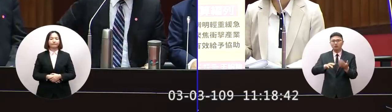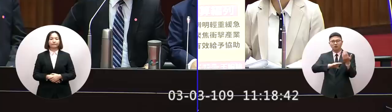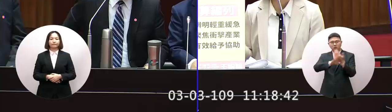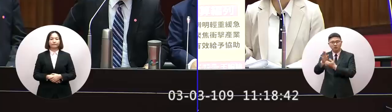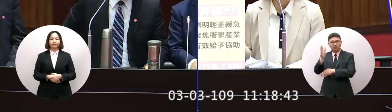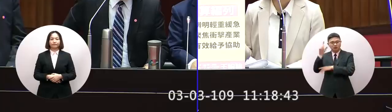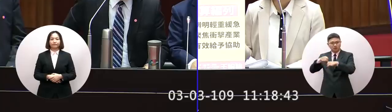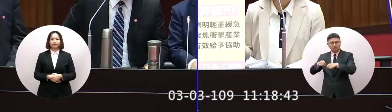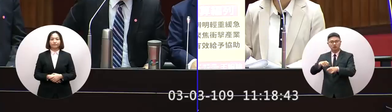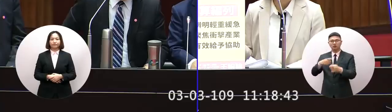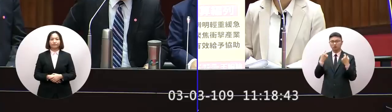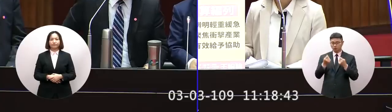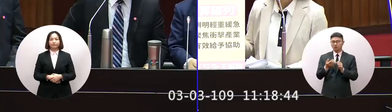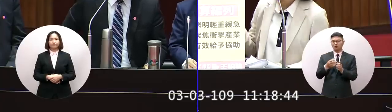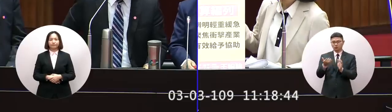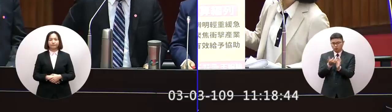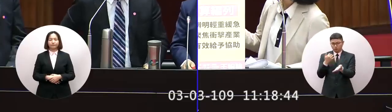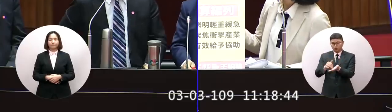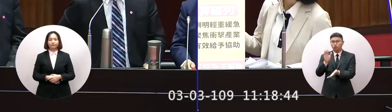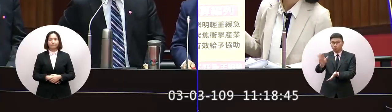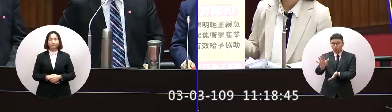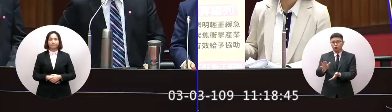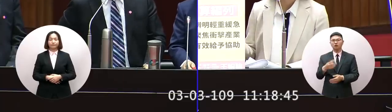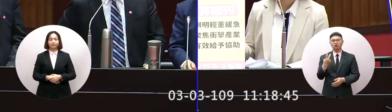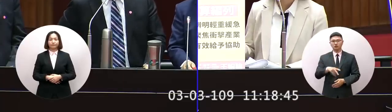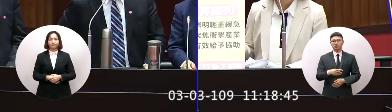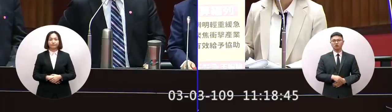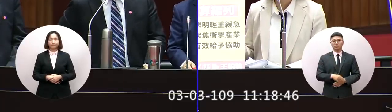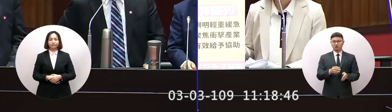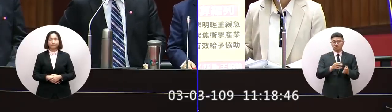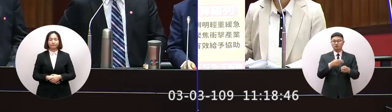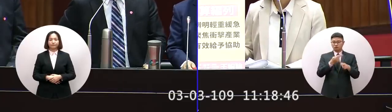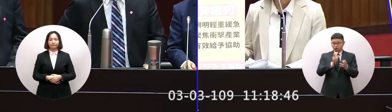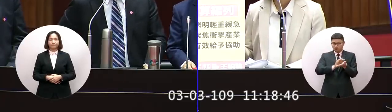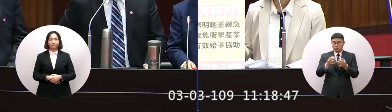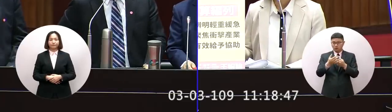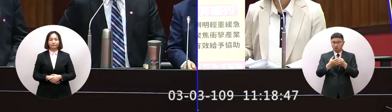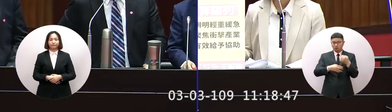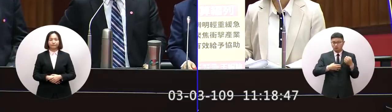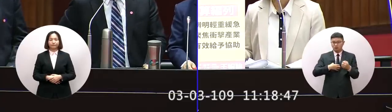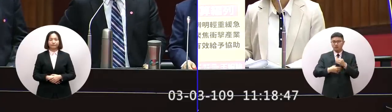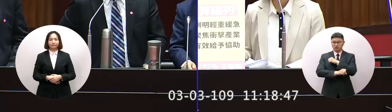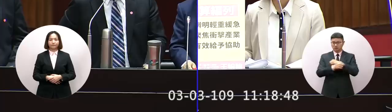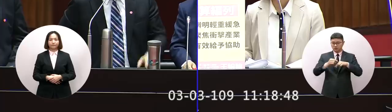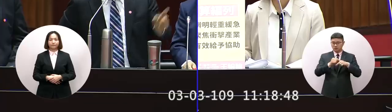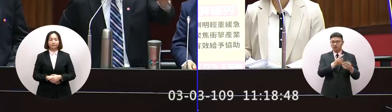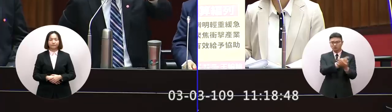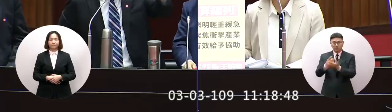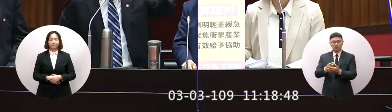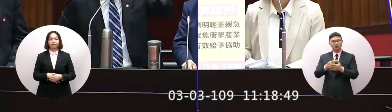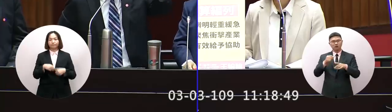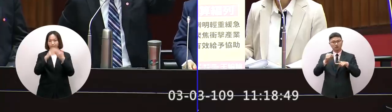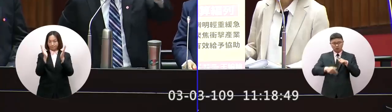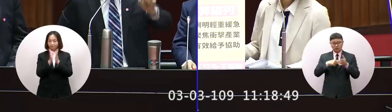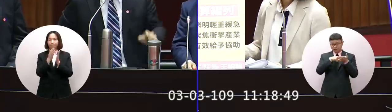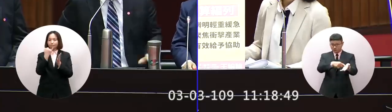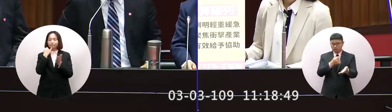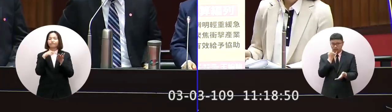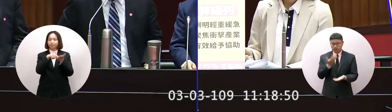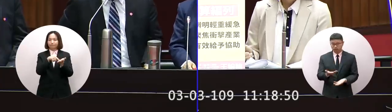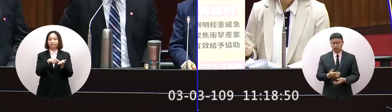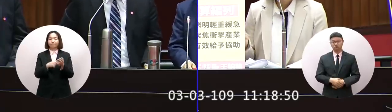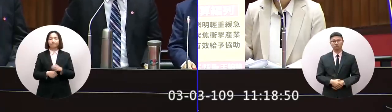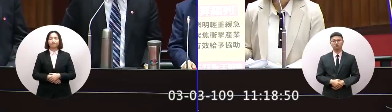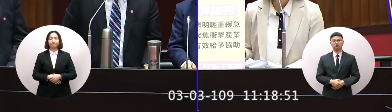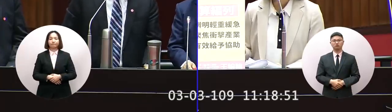案当中已经有编列预算的部分了。所以另外就是针对在信保基金的部分，是不是每一个人每一个企业都能够申请？ 这个都可以，整个都可以